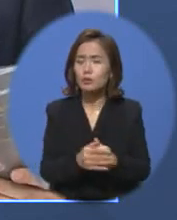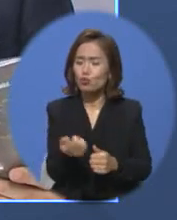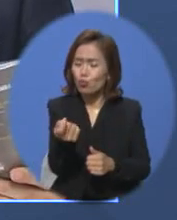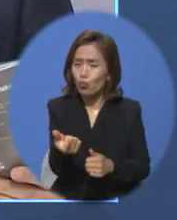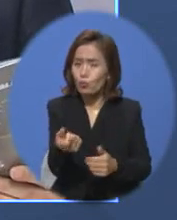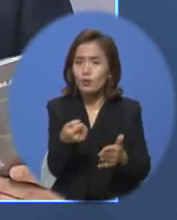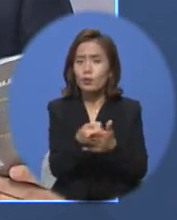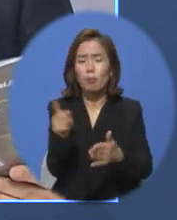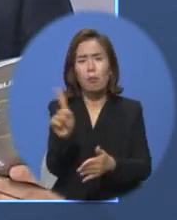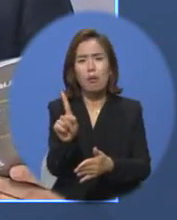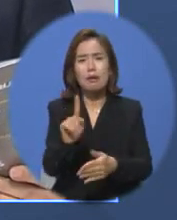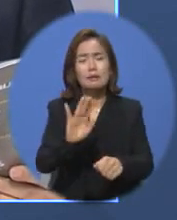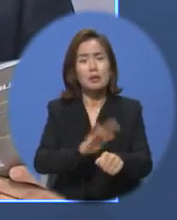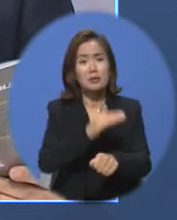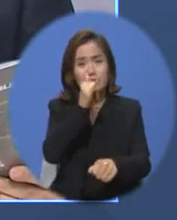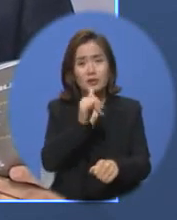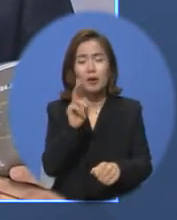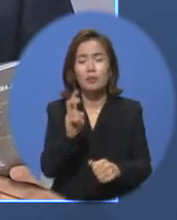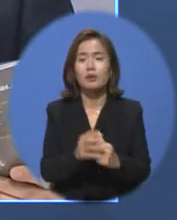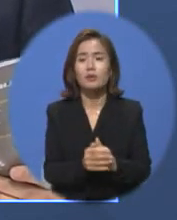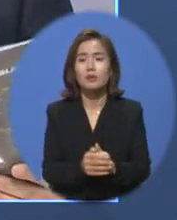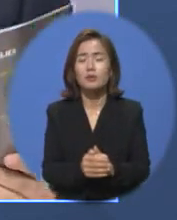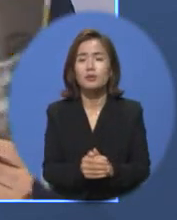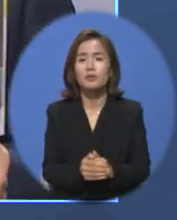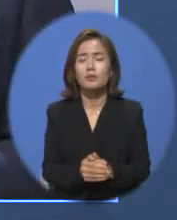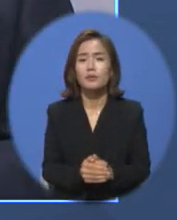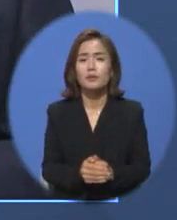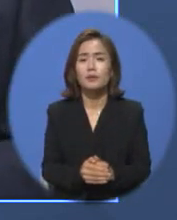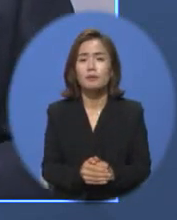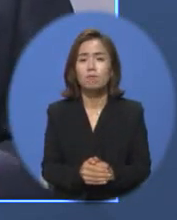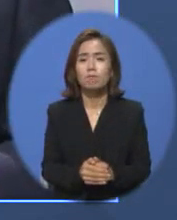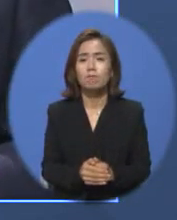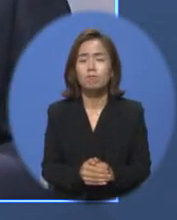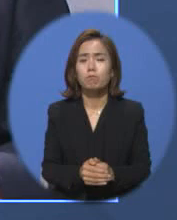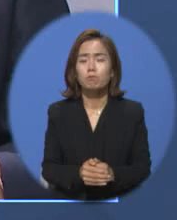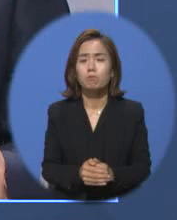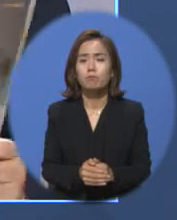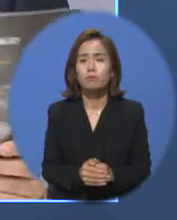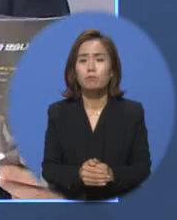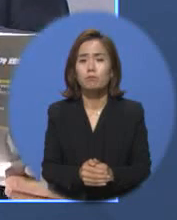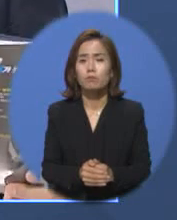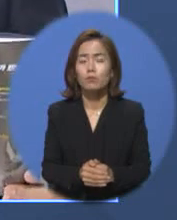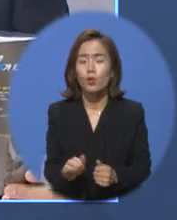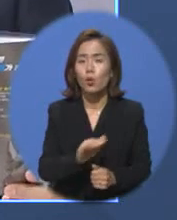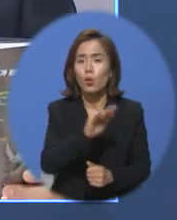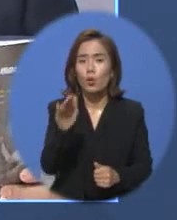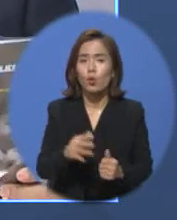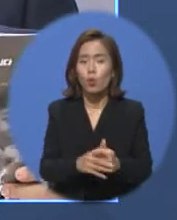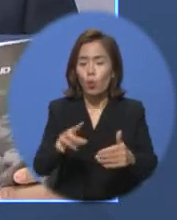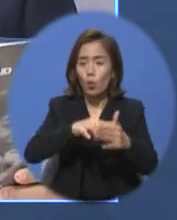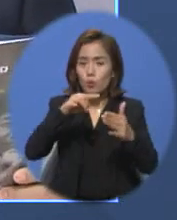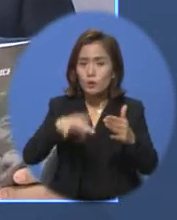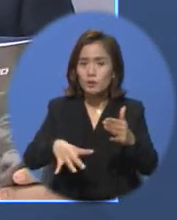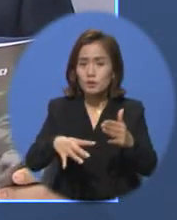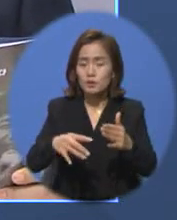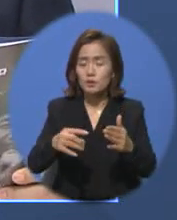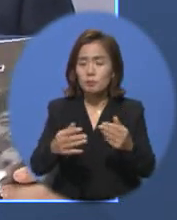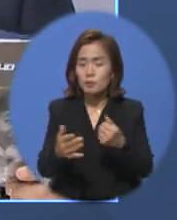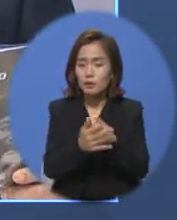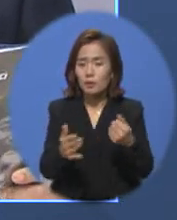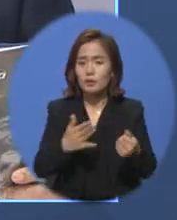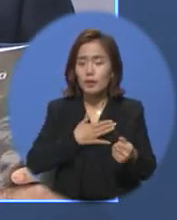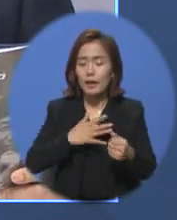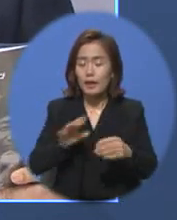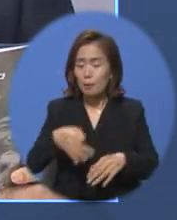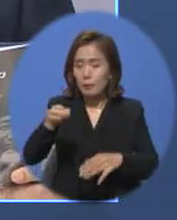뭔가이상하지만, 앞서말했듯이… 뭐,아시잖아요.원천징수되는세금이기때문에 제가직접